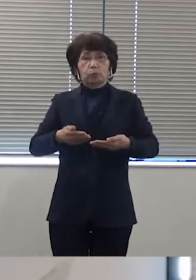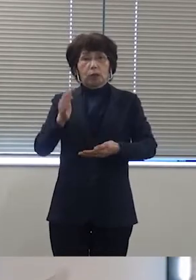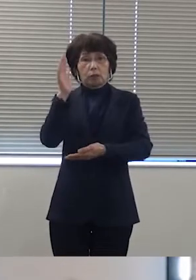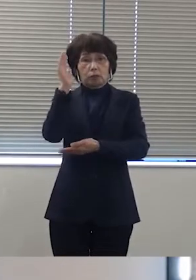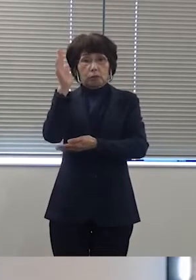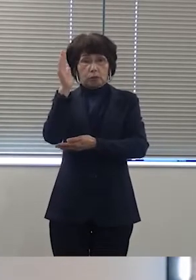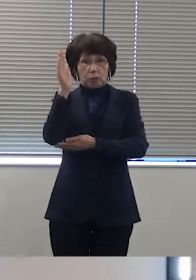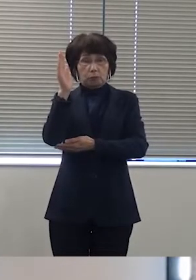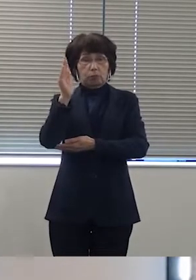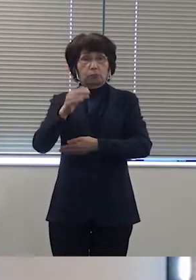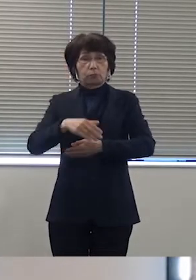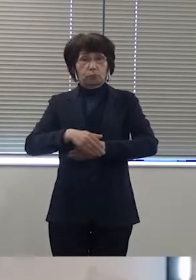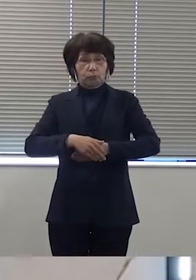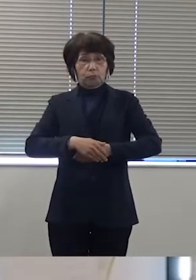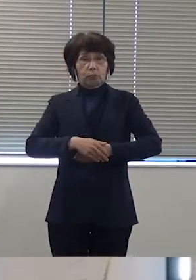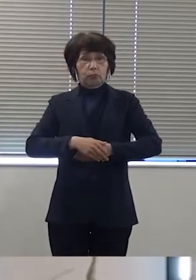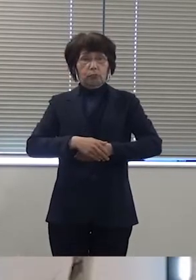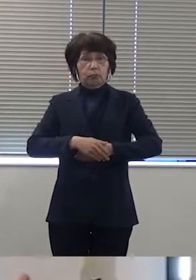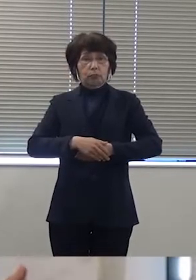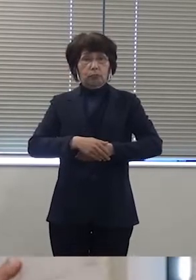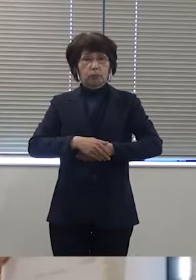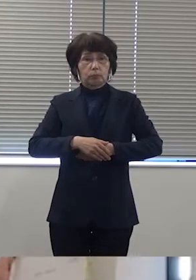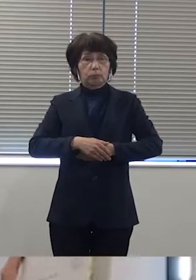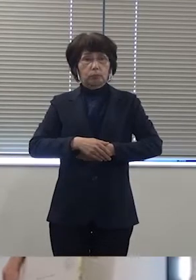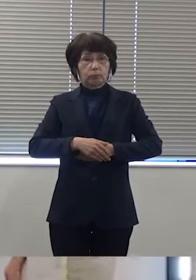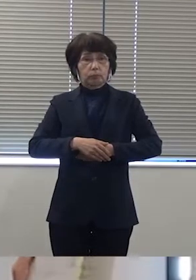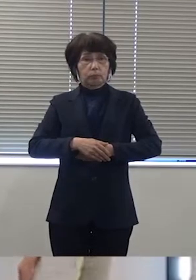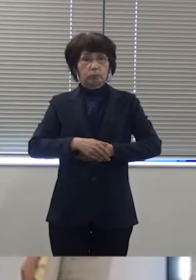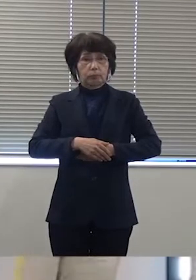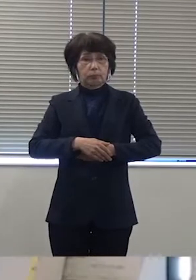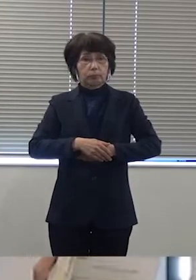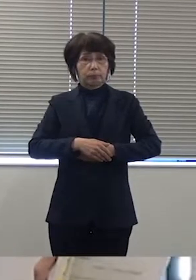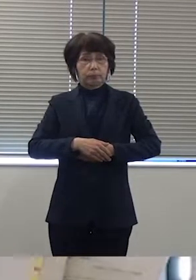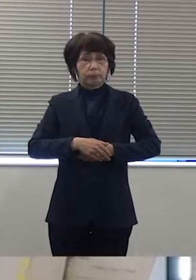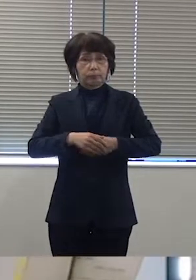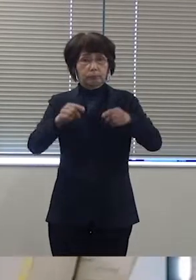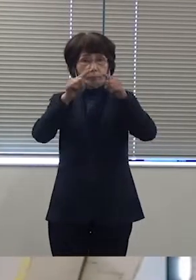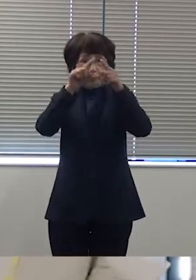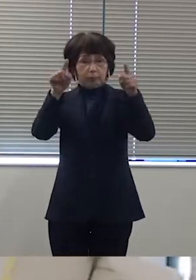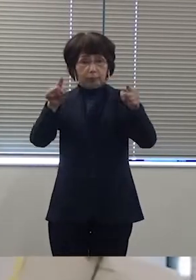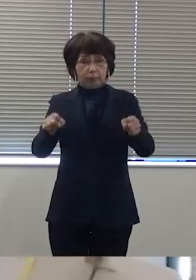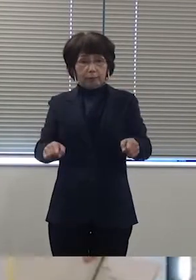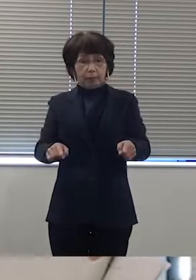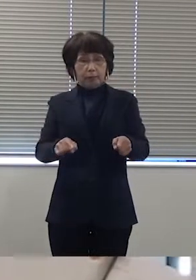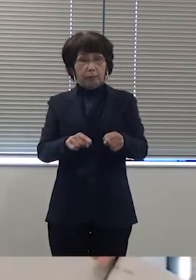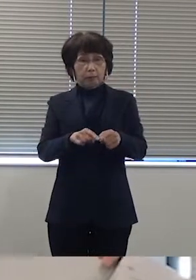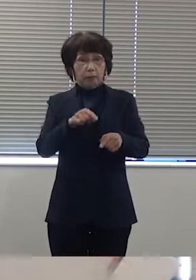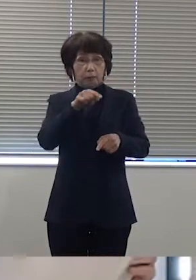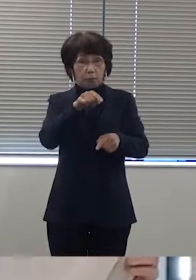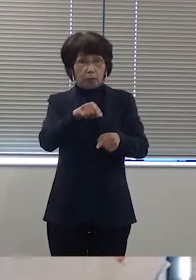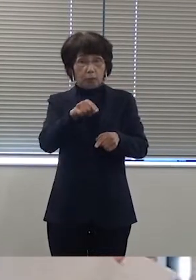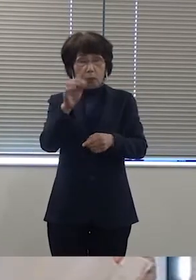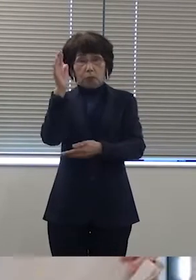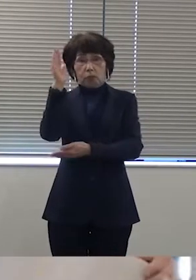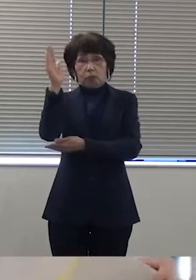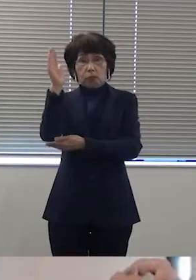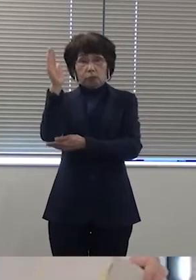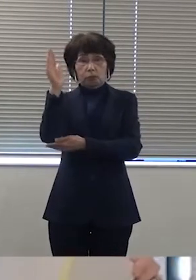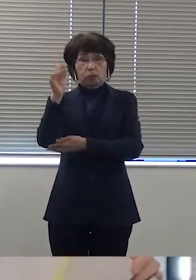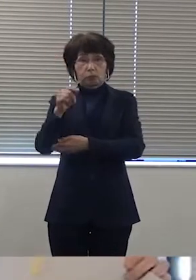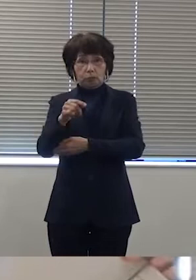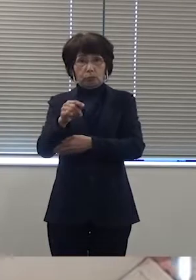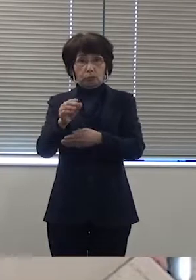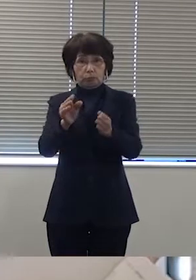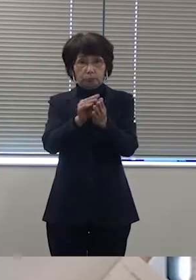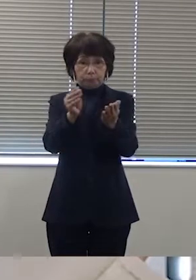が、この白の縦長のですね、重点施策のところをちょっと挙げていただ